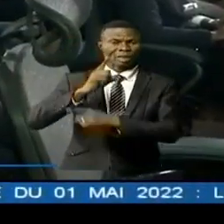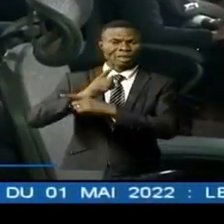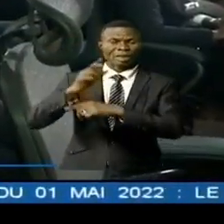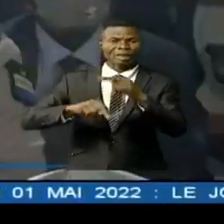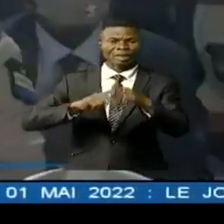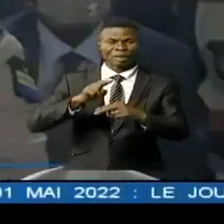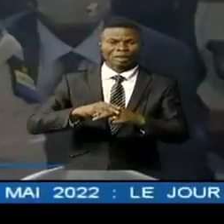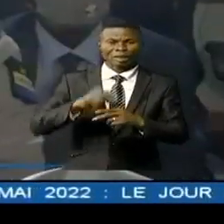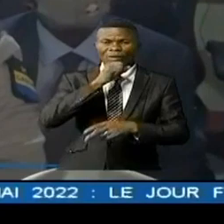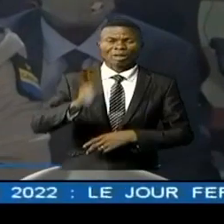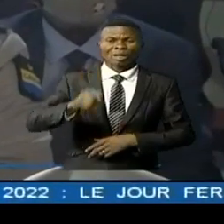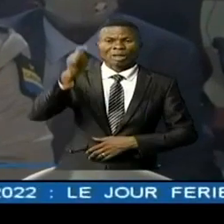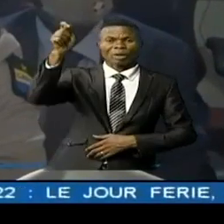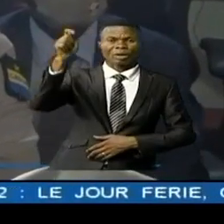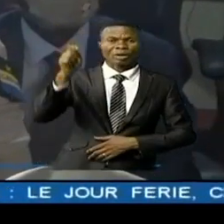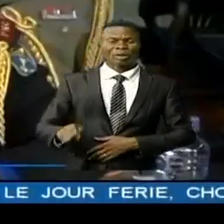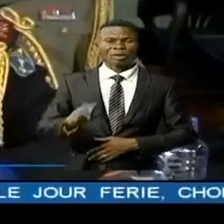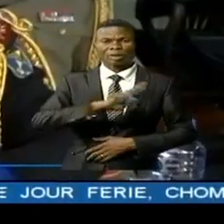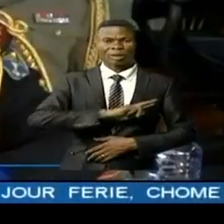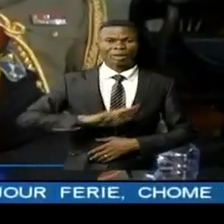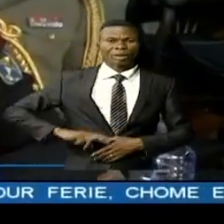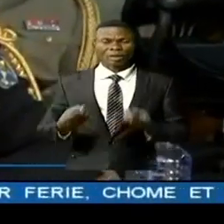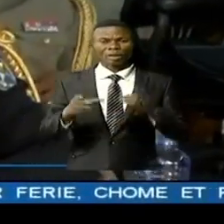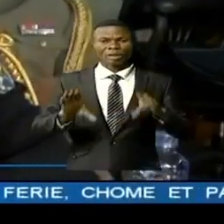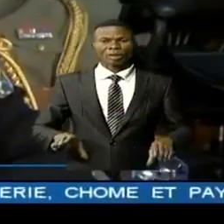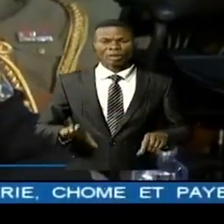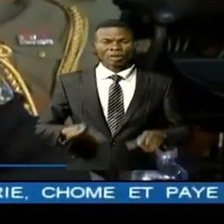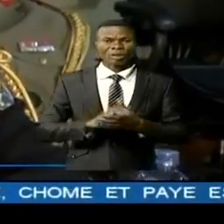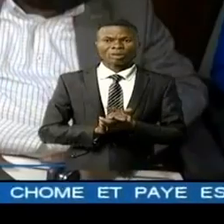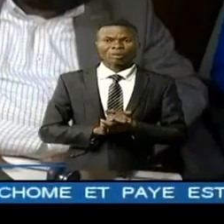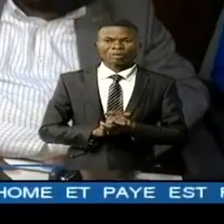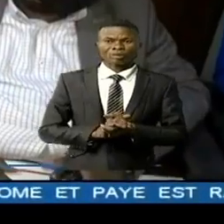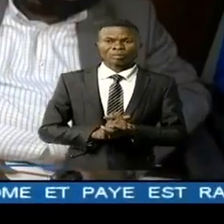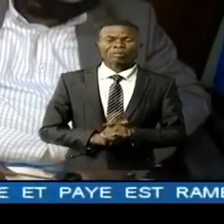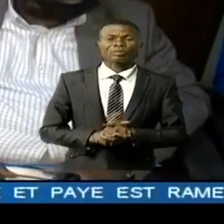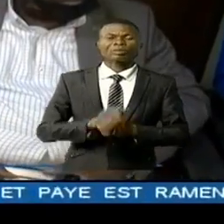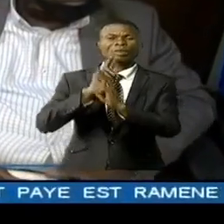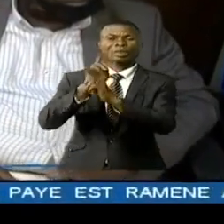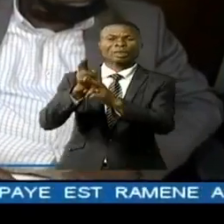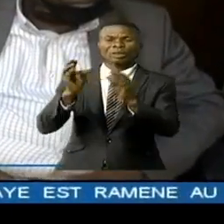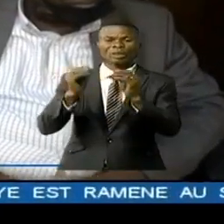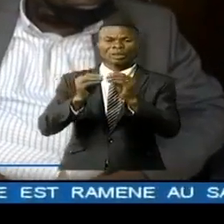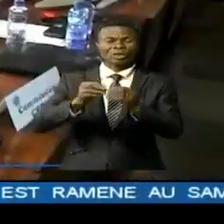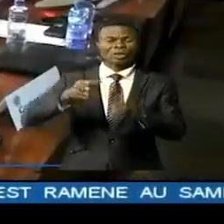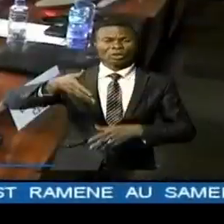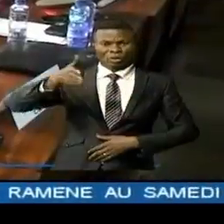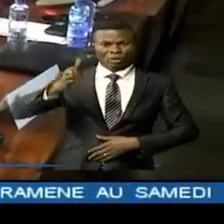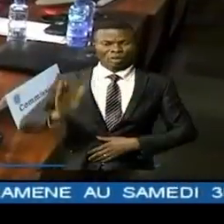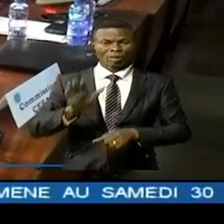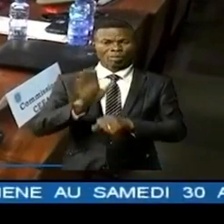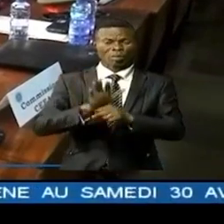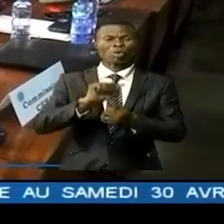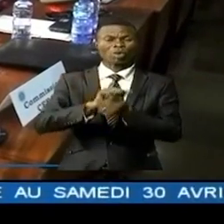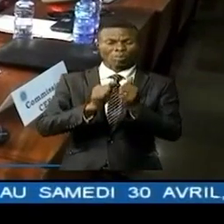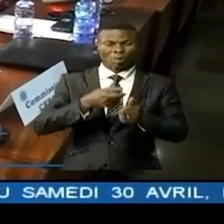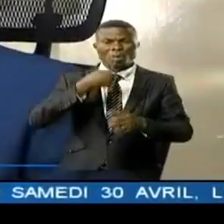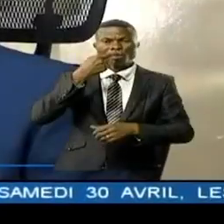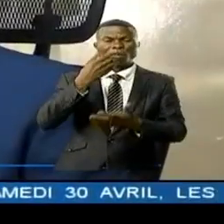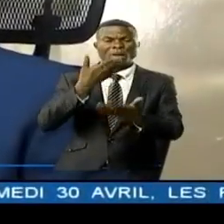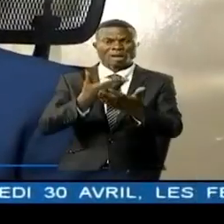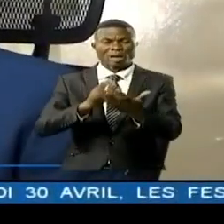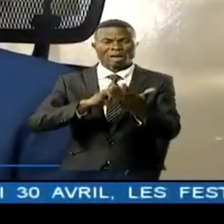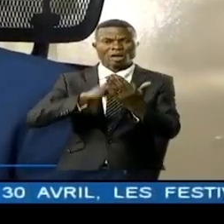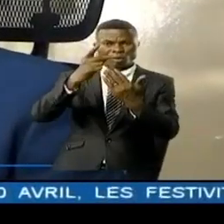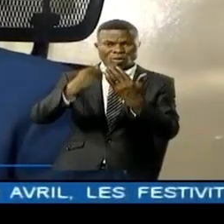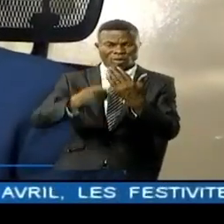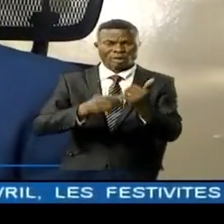et des anciens combattants de la rdc hormis l'examen du rapport de la réunion des experts plusieurs points étaient inscrits à l'ordre du